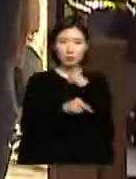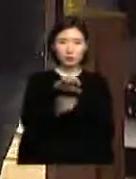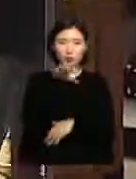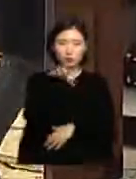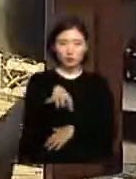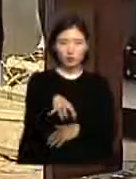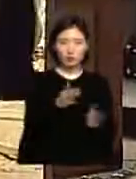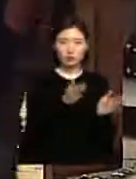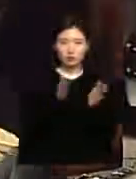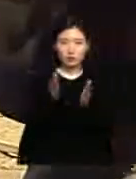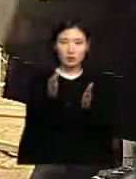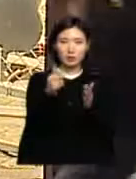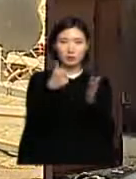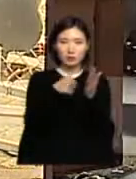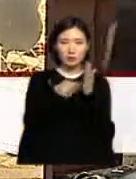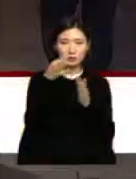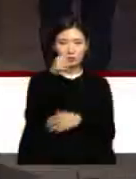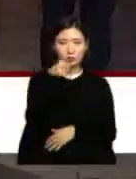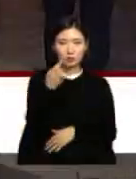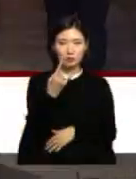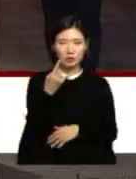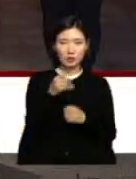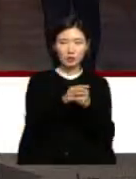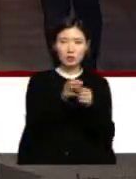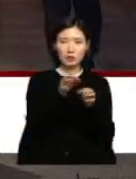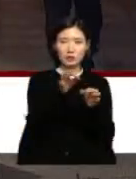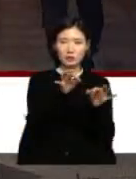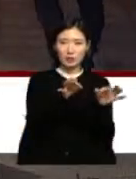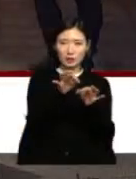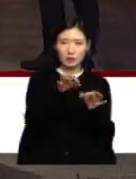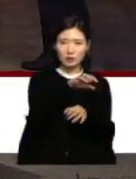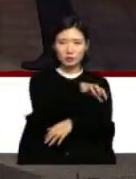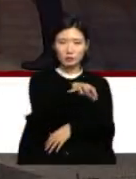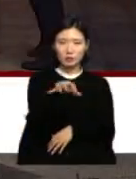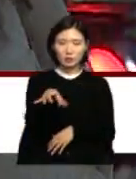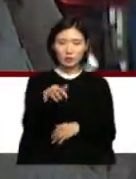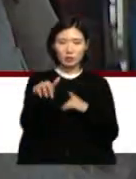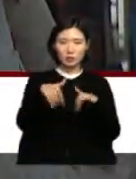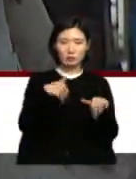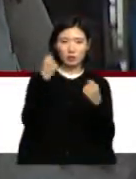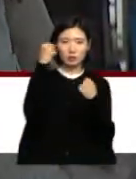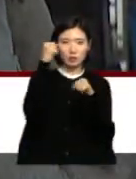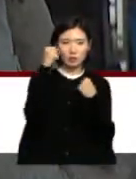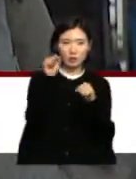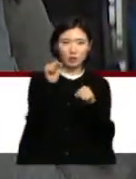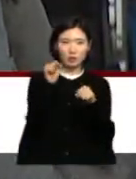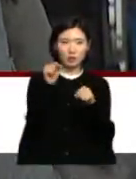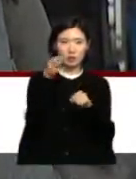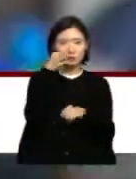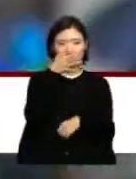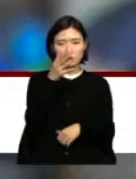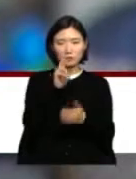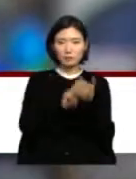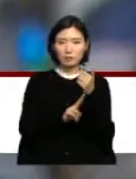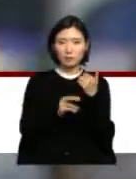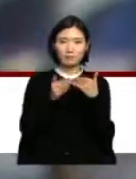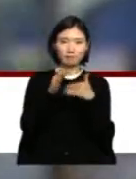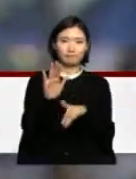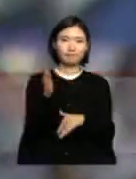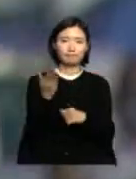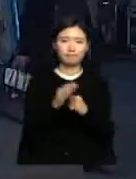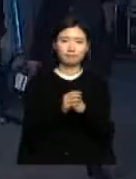상품 전시회를 비롯해 청계상가와 대림상가 일대에서는 버스킹 공연과 조명 전시, 판매도